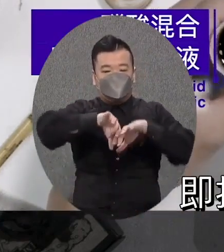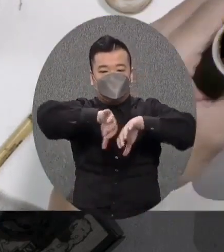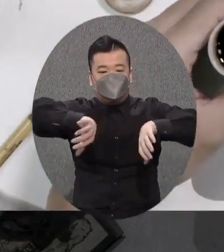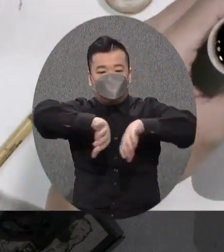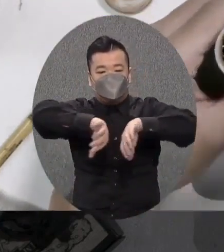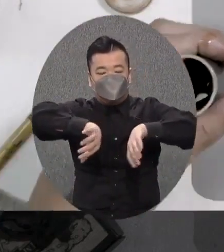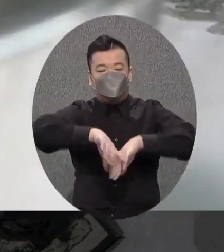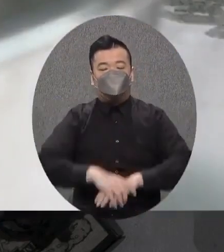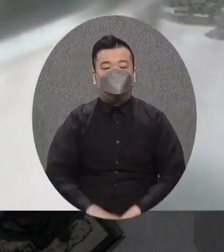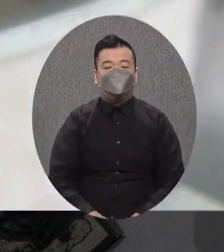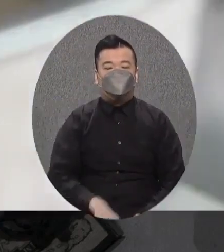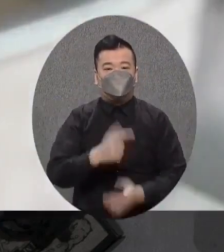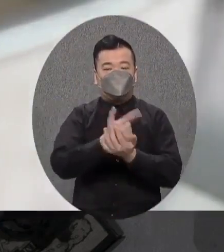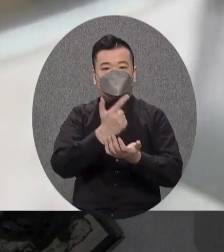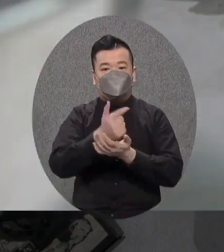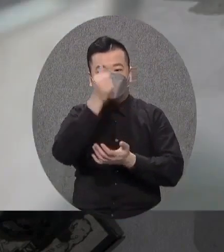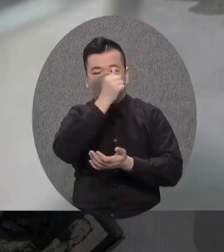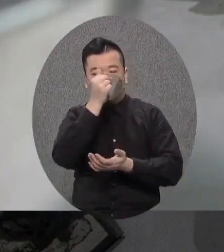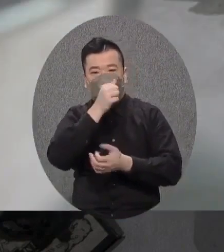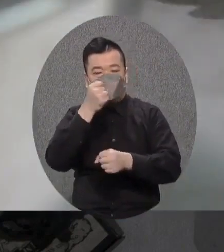嘅嚇，因為啲油墨主要係油性嘅。